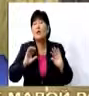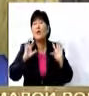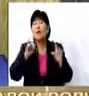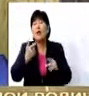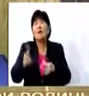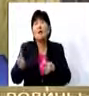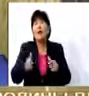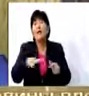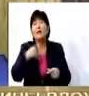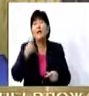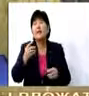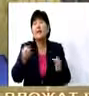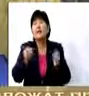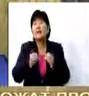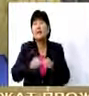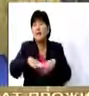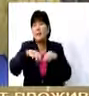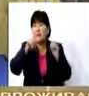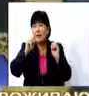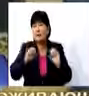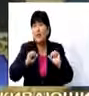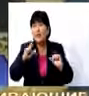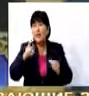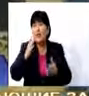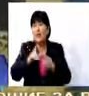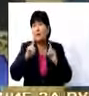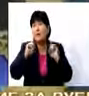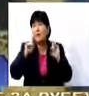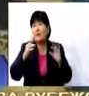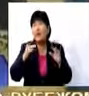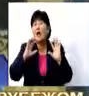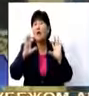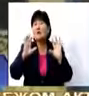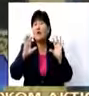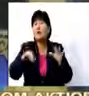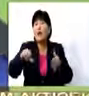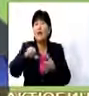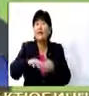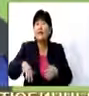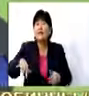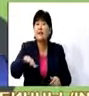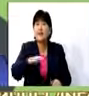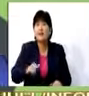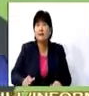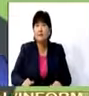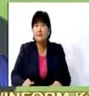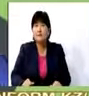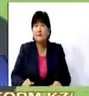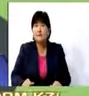Она подготовила не один десяток профессиональных спортсменов и имеет признание на волейбольной арене страны.